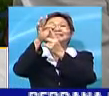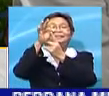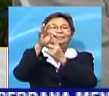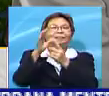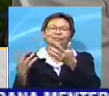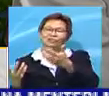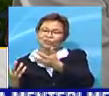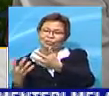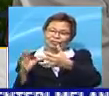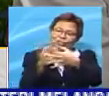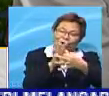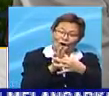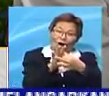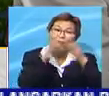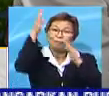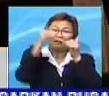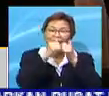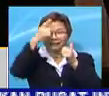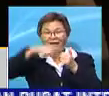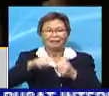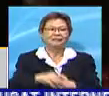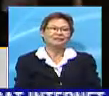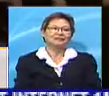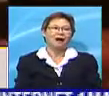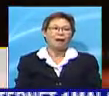package between Malaysia and Thailand.